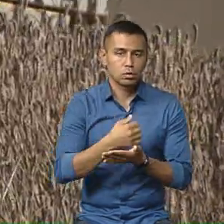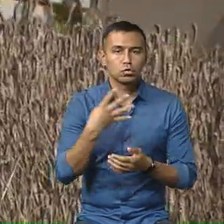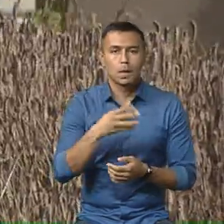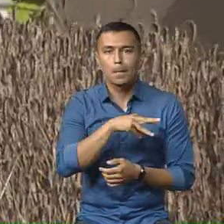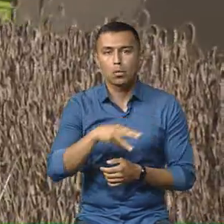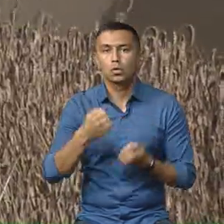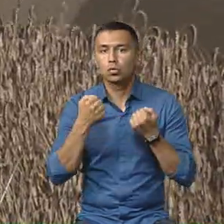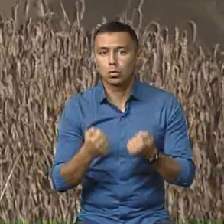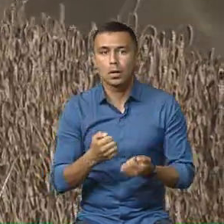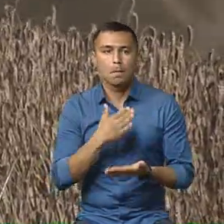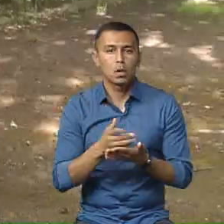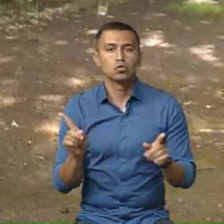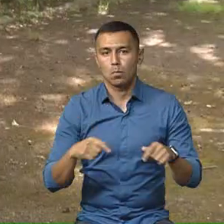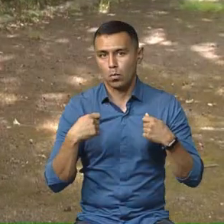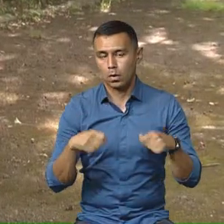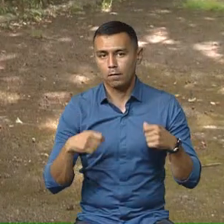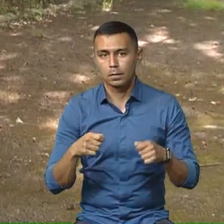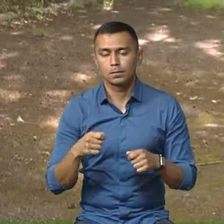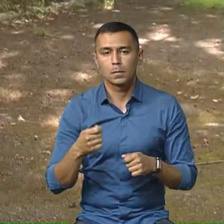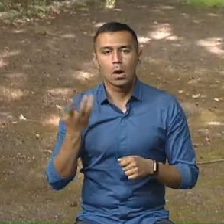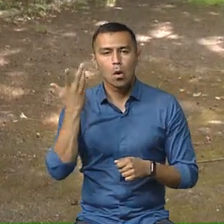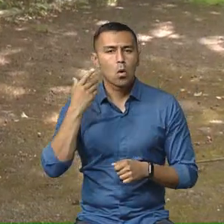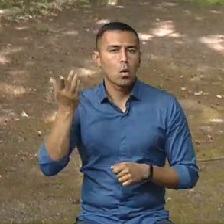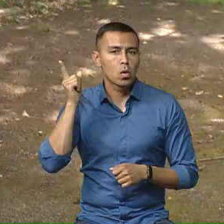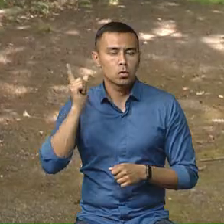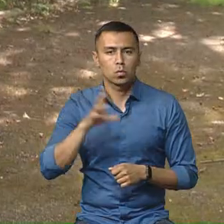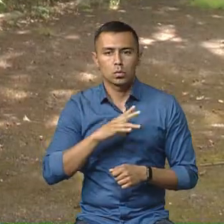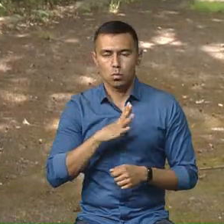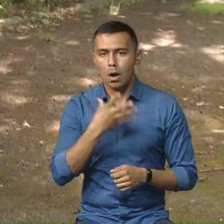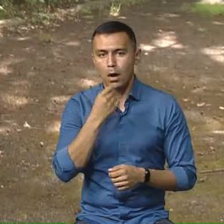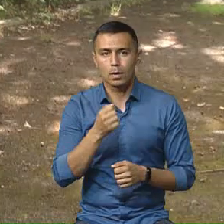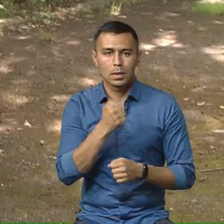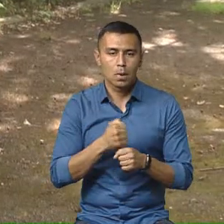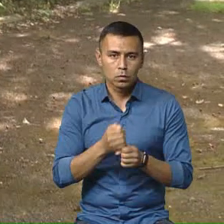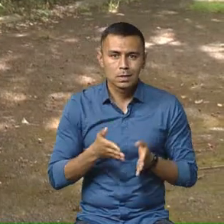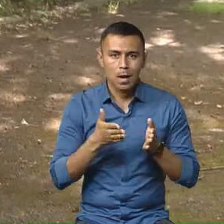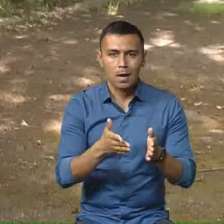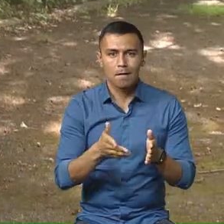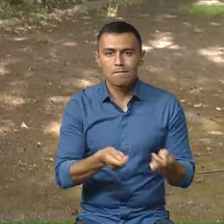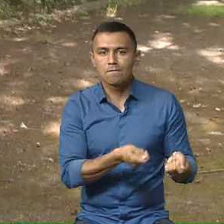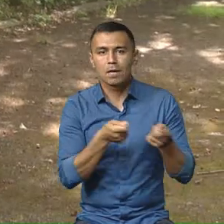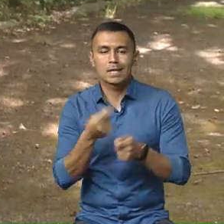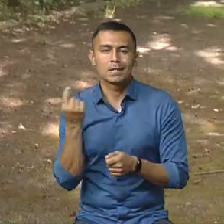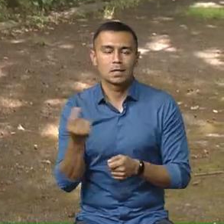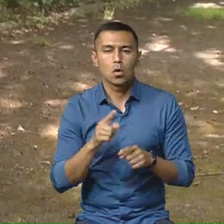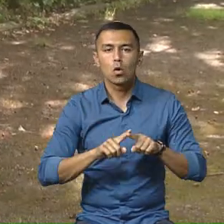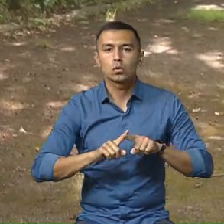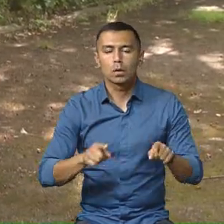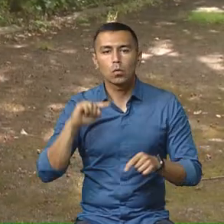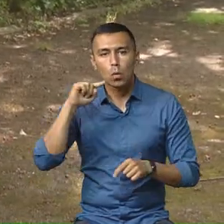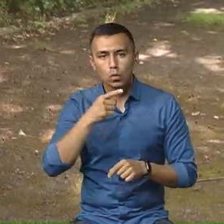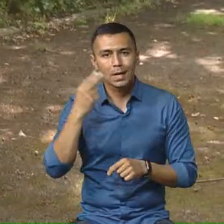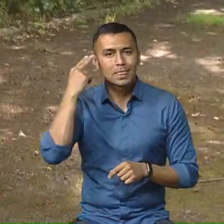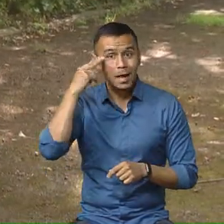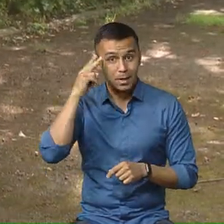мільйони тонн та мали що продавати. Колись в нас були гарно напрацьовані шляхи вивезення зерна, особливо кукурузи, на Китай